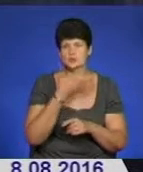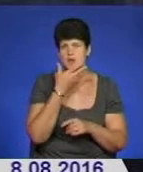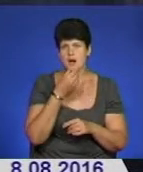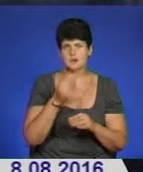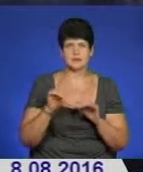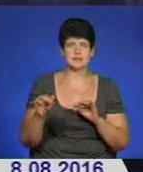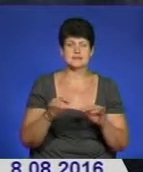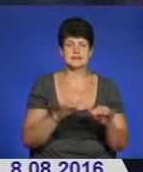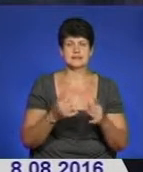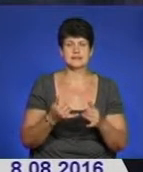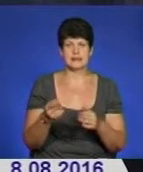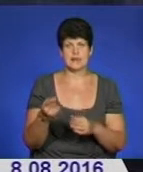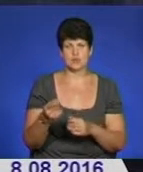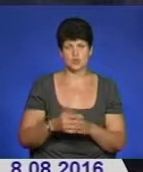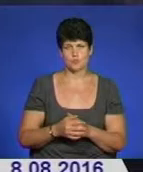для Тернополя.